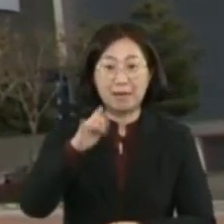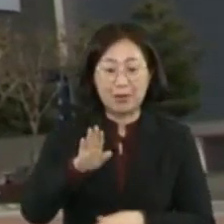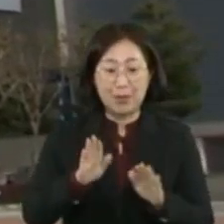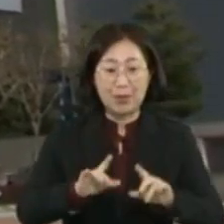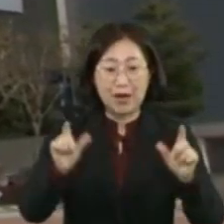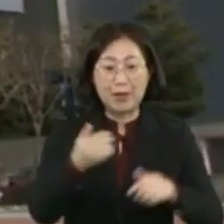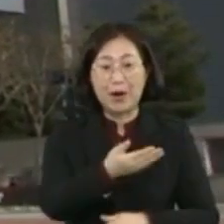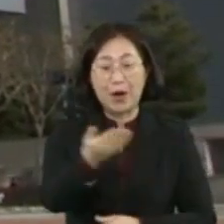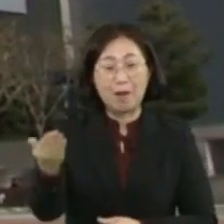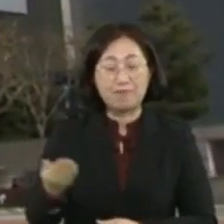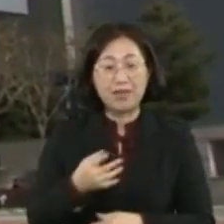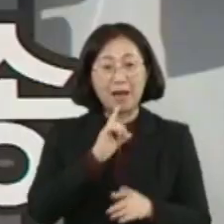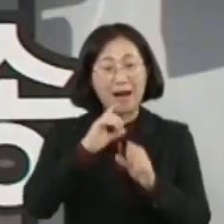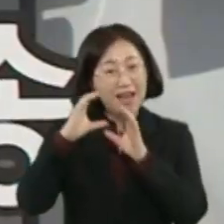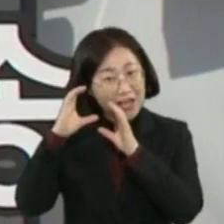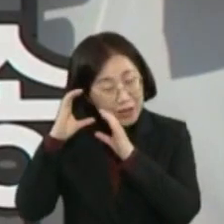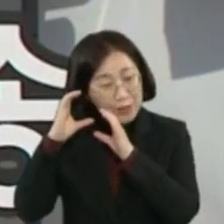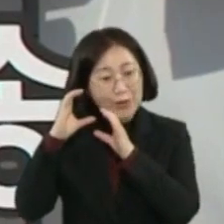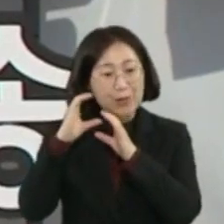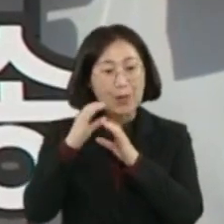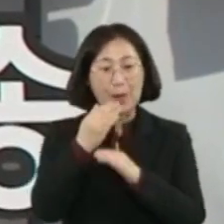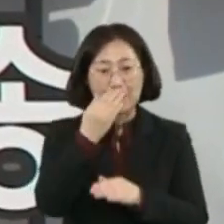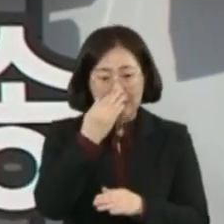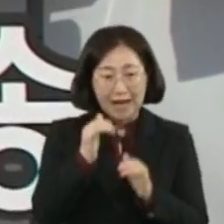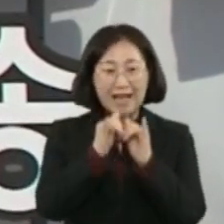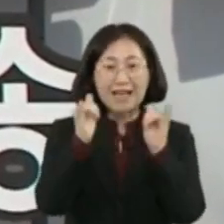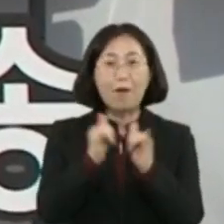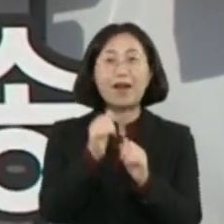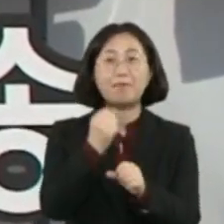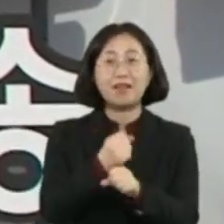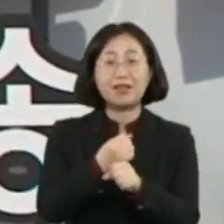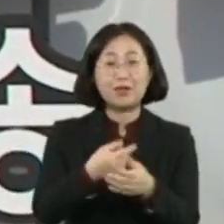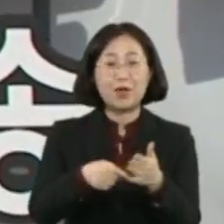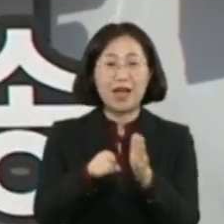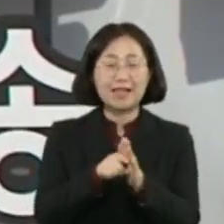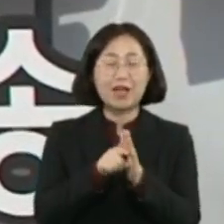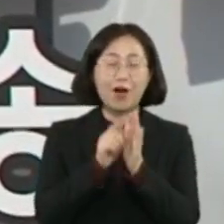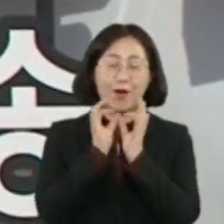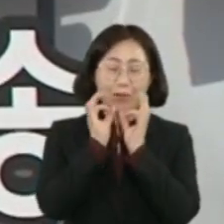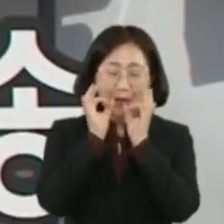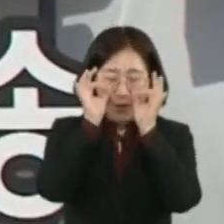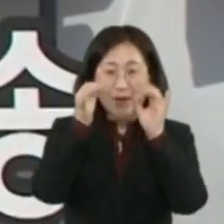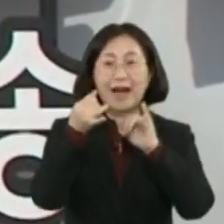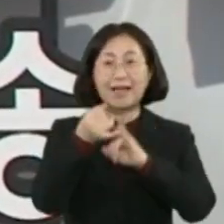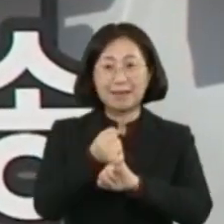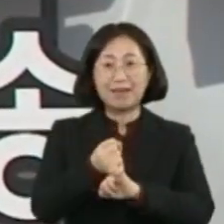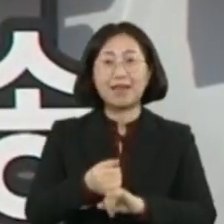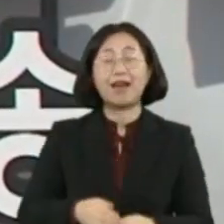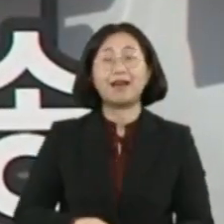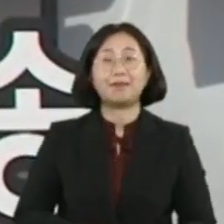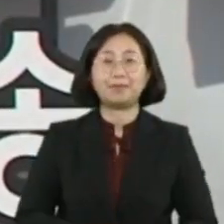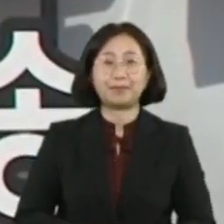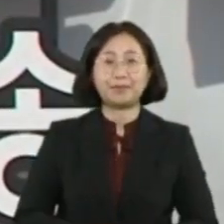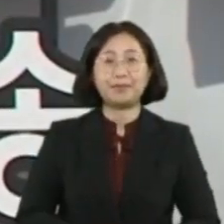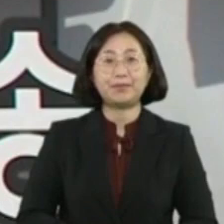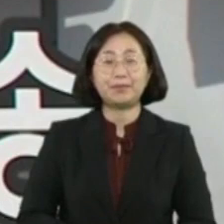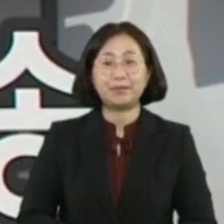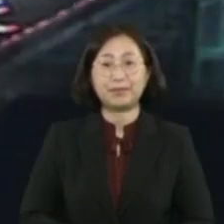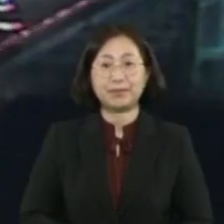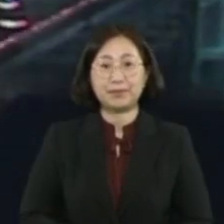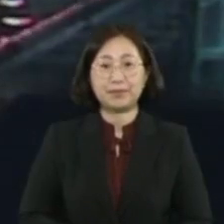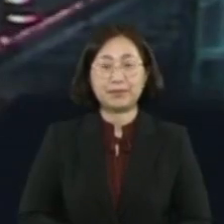시청자 여러분의 귀 기울이며 착한 사회 만들기에 힘쓰겠습니다. TJB 조혜원입니다.